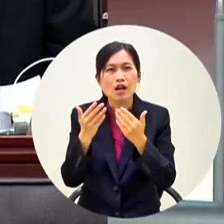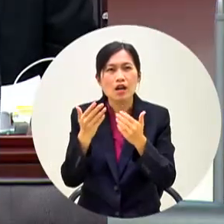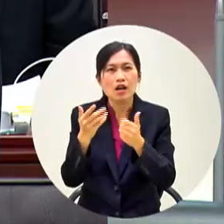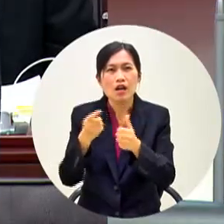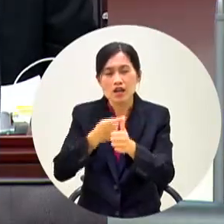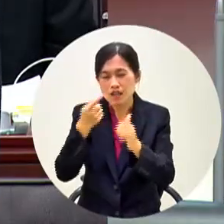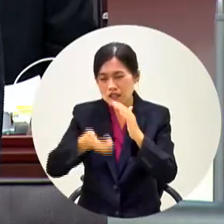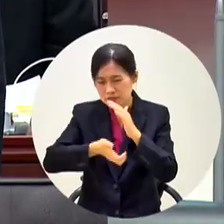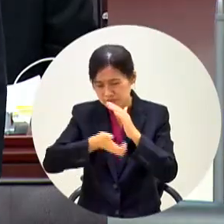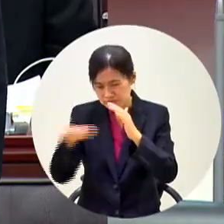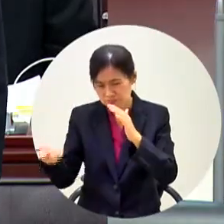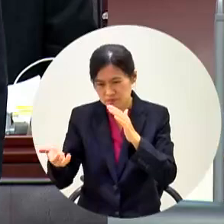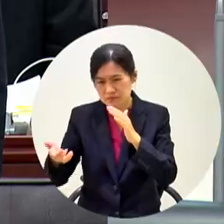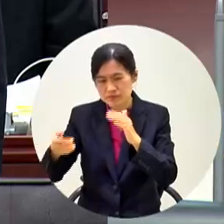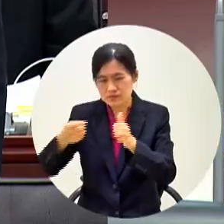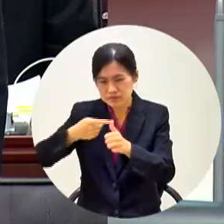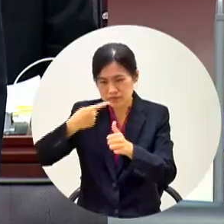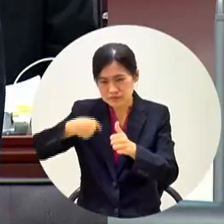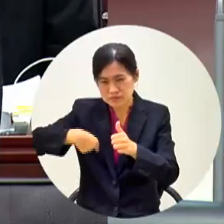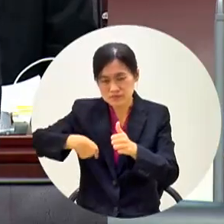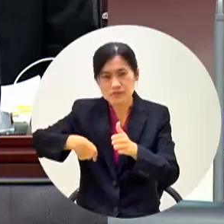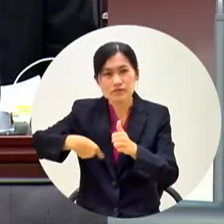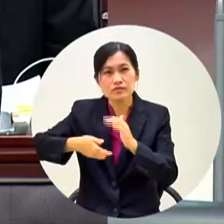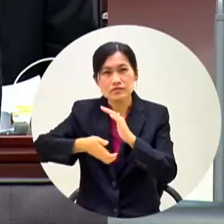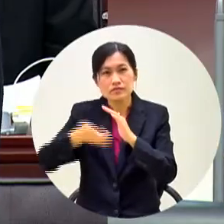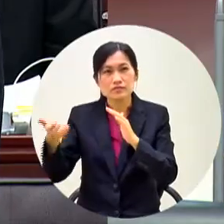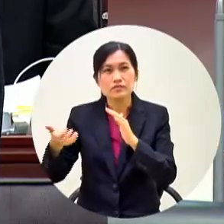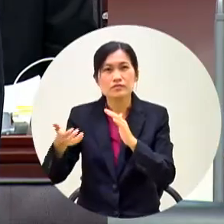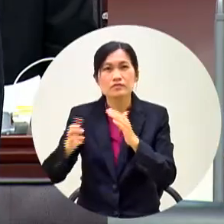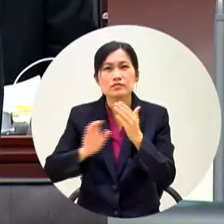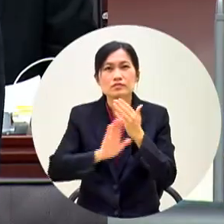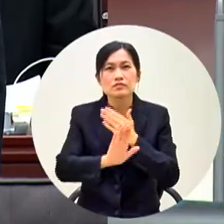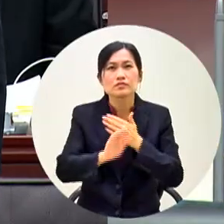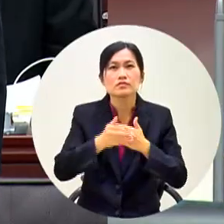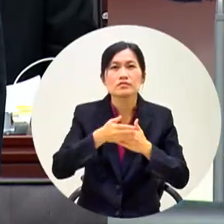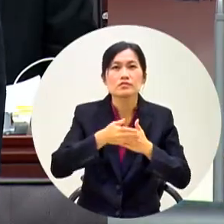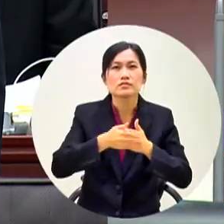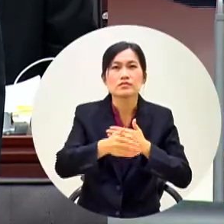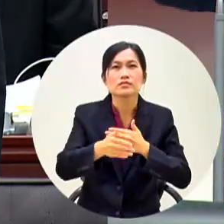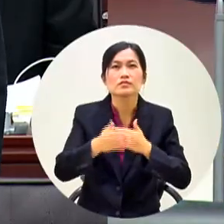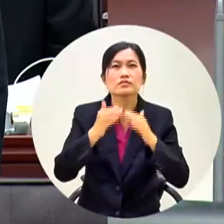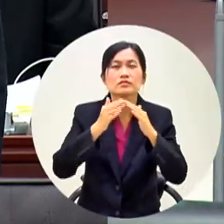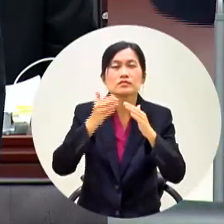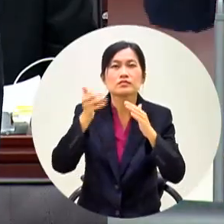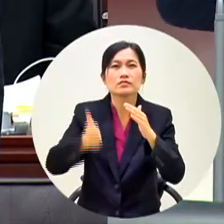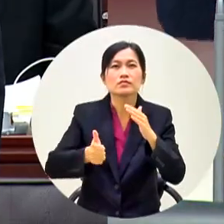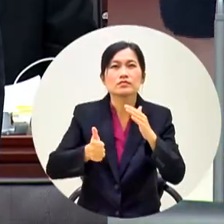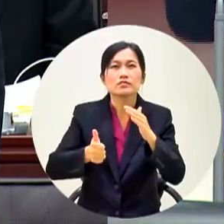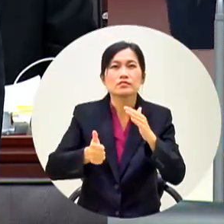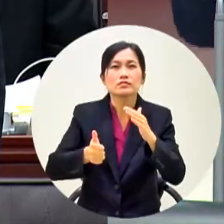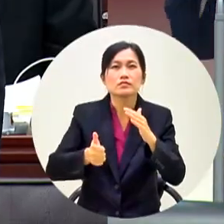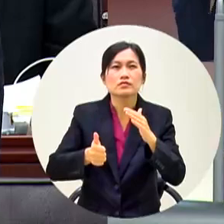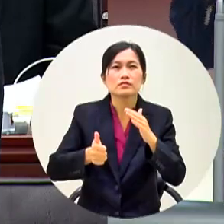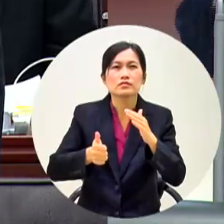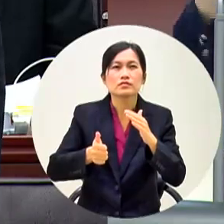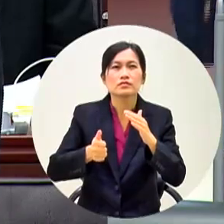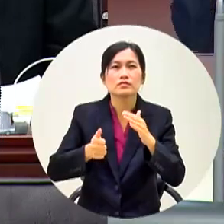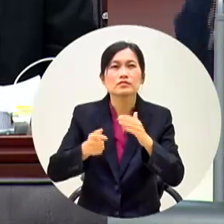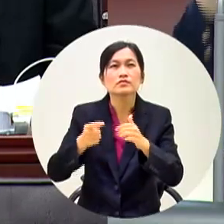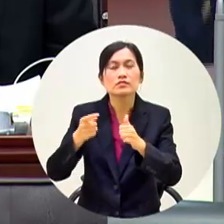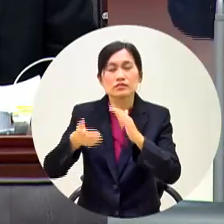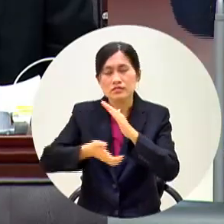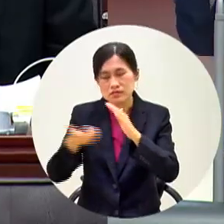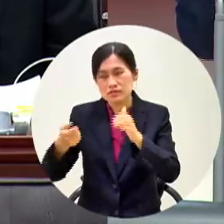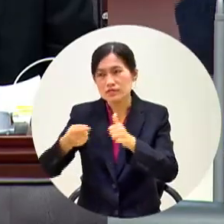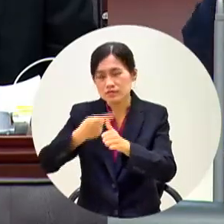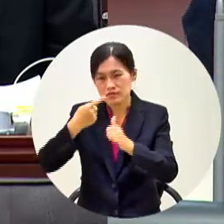迁村就先走了。 我是不是可以以市长的答案为准？ 其他的程序是 等，就是先村先行先走， 没有错，